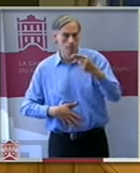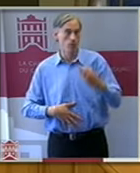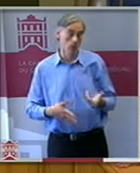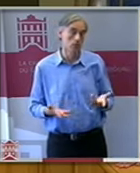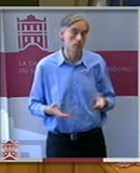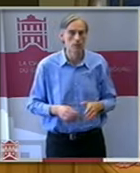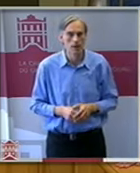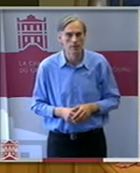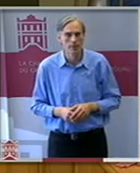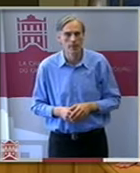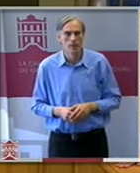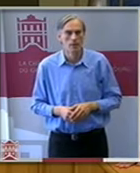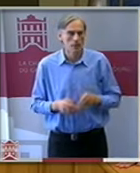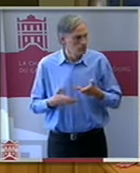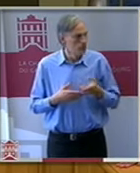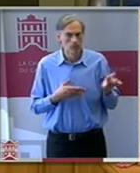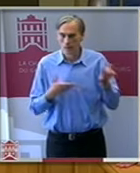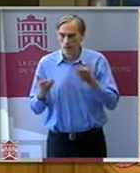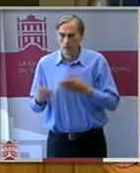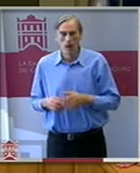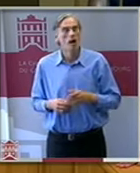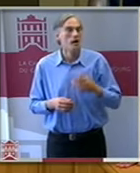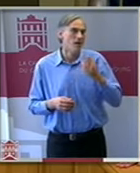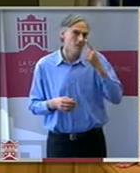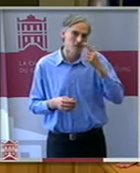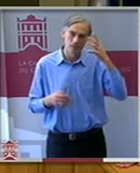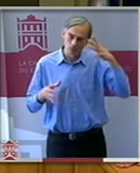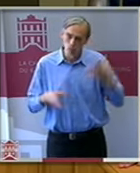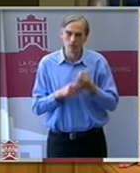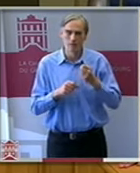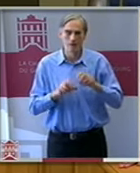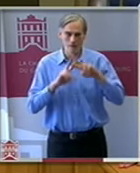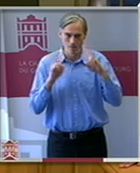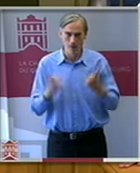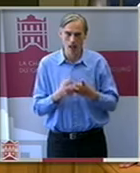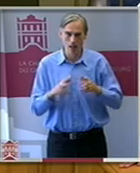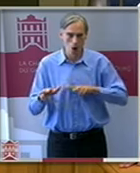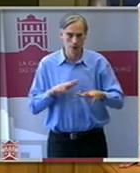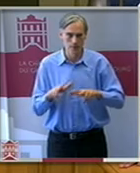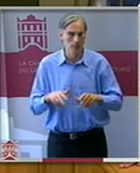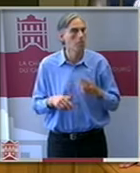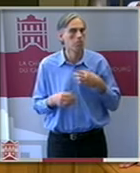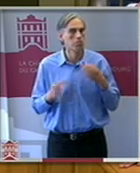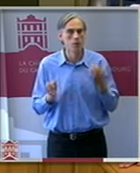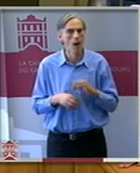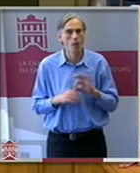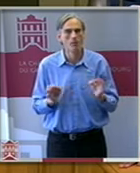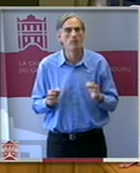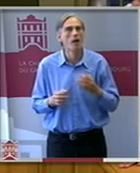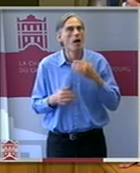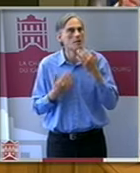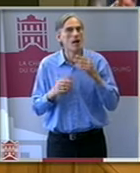geht, bräuchte den Usch gönnet über die Entwicklungshilfe zu schwätzen. Weil die Reichtümer von unserer